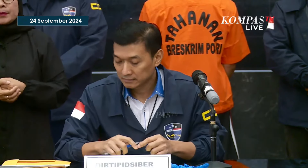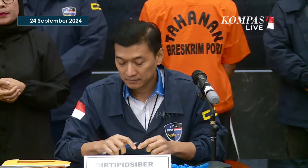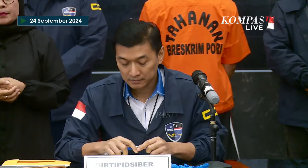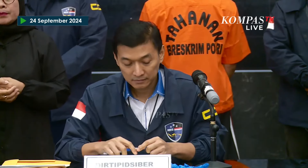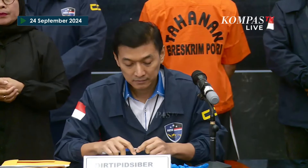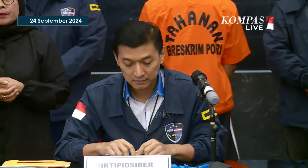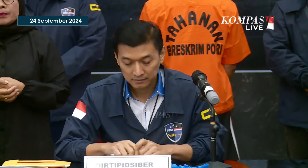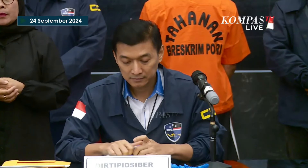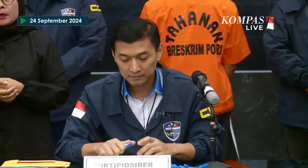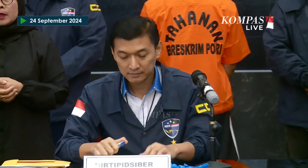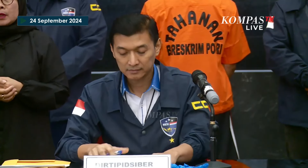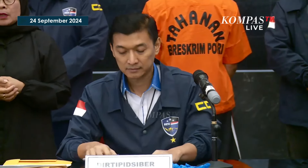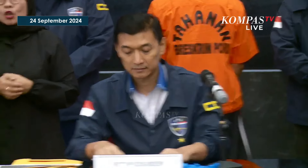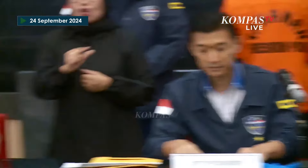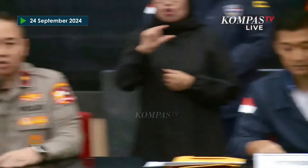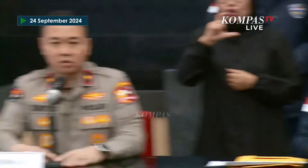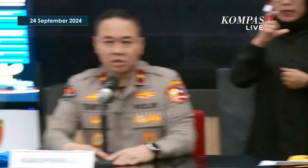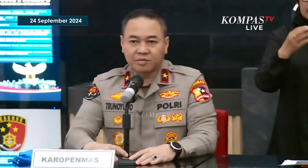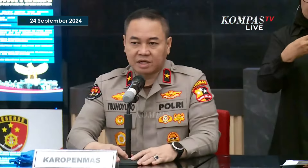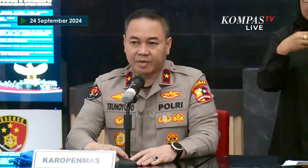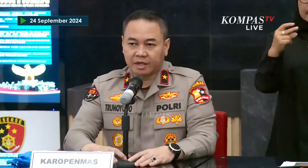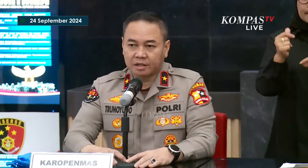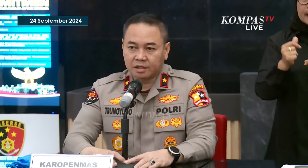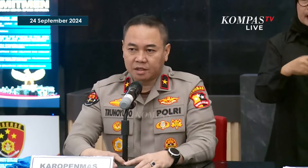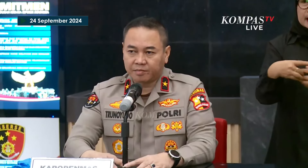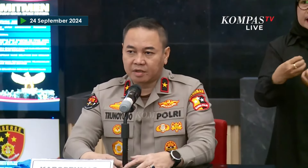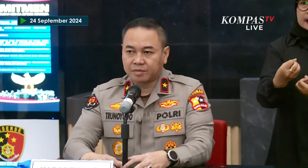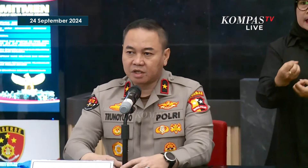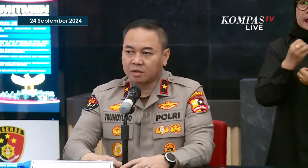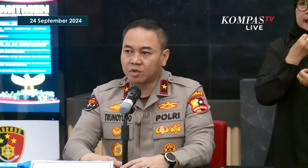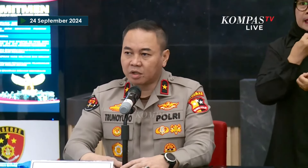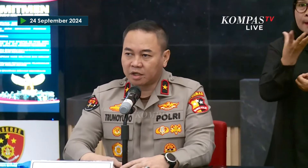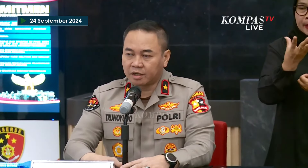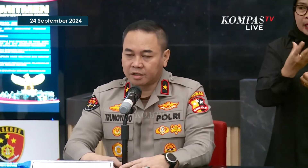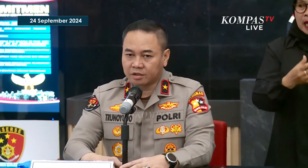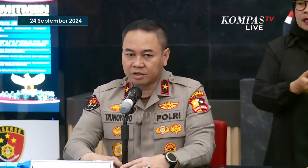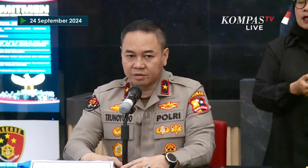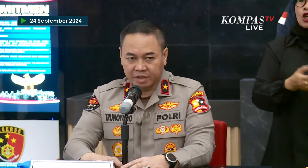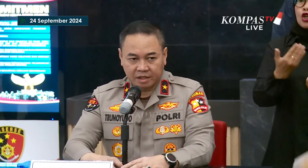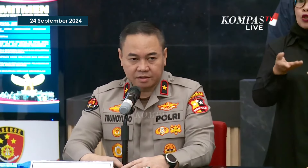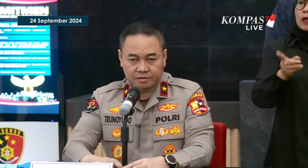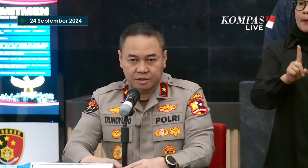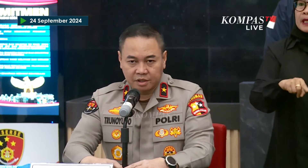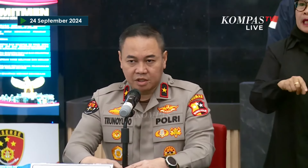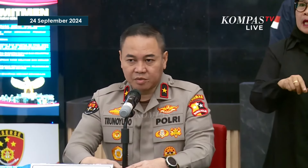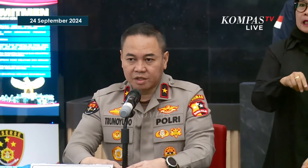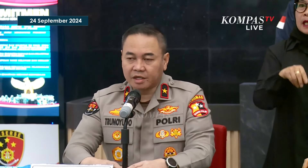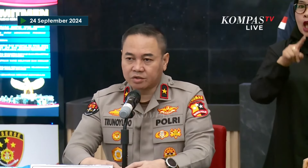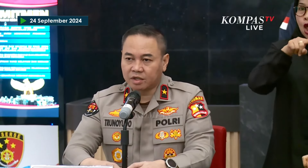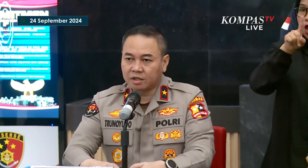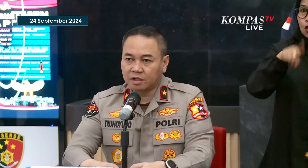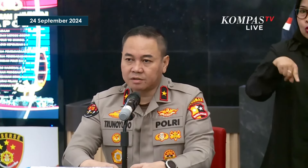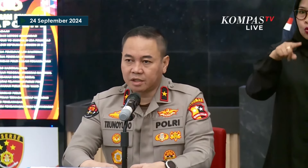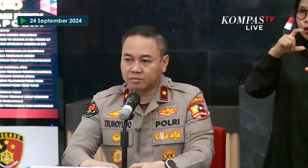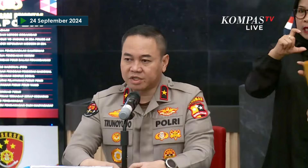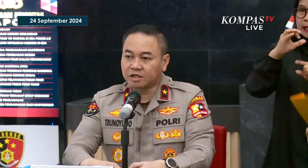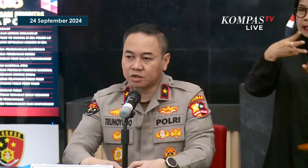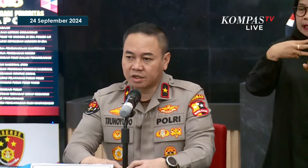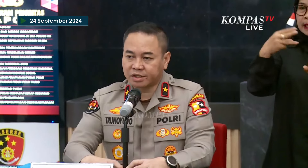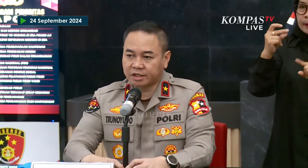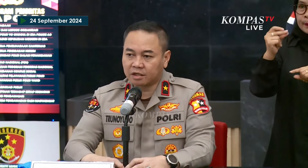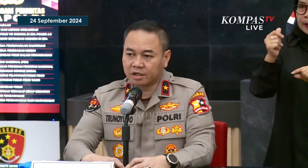Untuk kemudian rekan-rekan perlu kami sampaikan tadi apa yang menjadi himbauan oleh Direktur Siber ini menjadi acuan